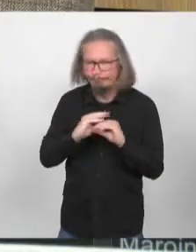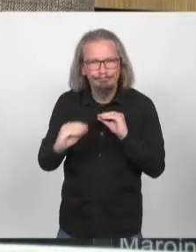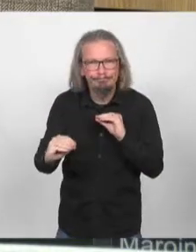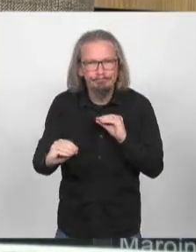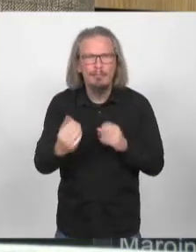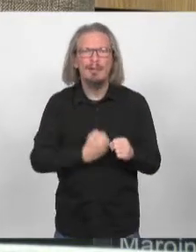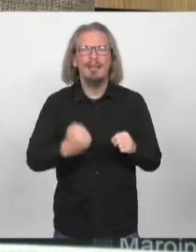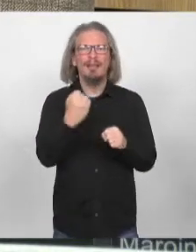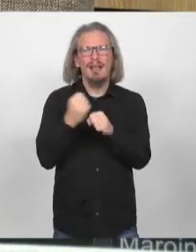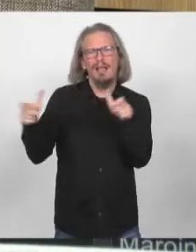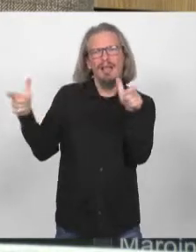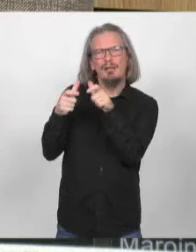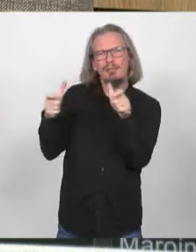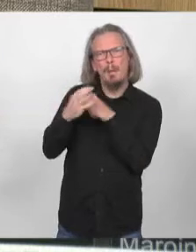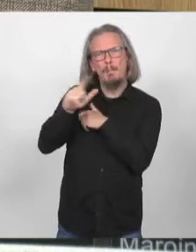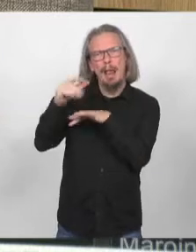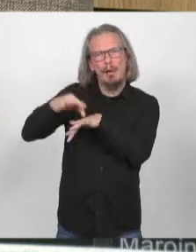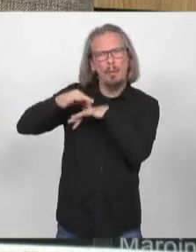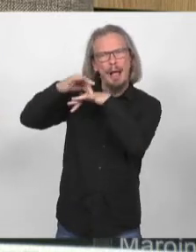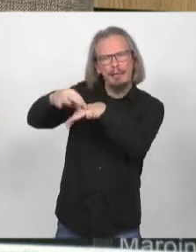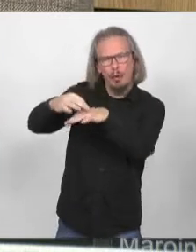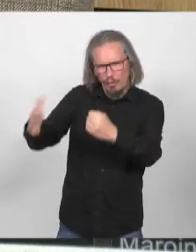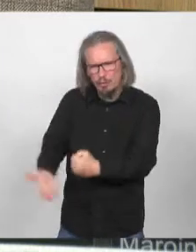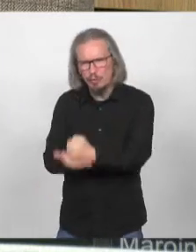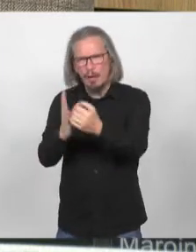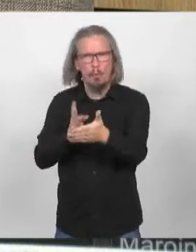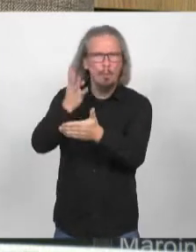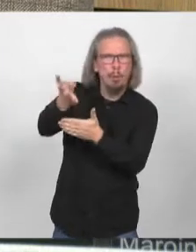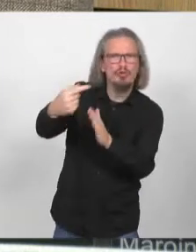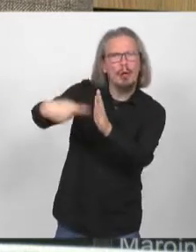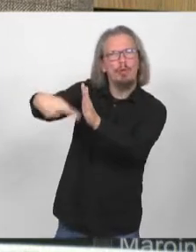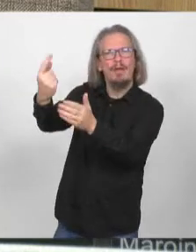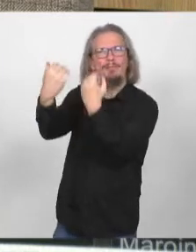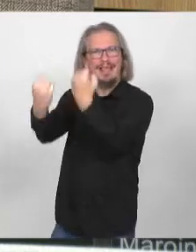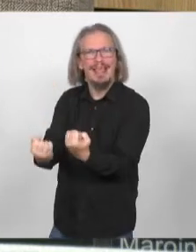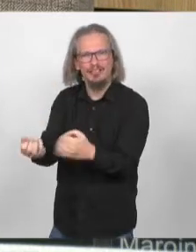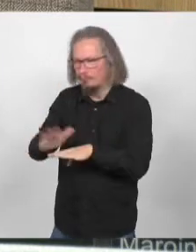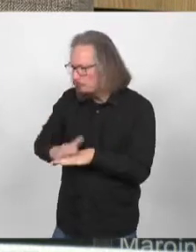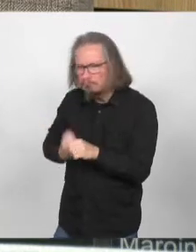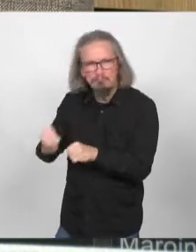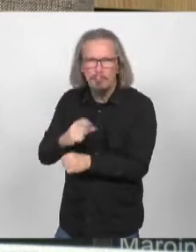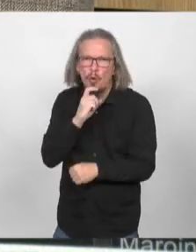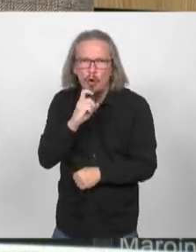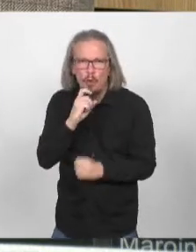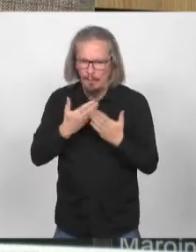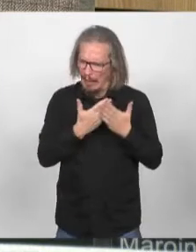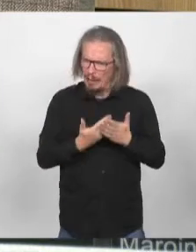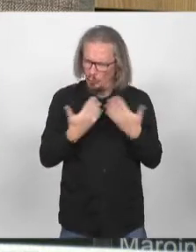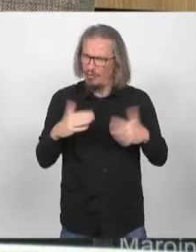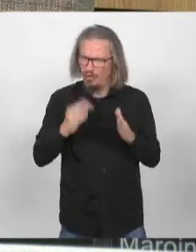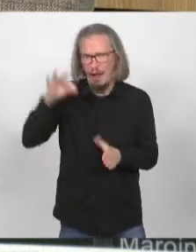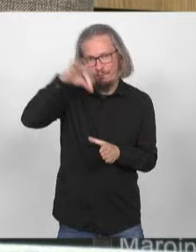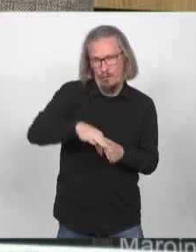d'un opérateur métropolitain d'accompagnement et de soutien aux projets d'énergie renouvelable, dont la mise à l'étude avait fait l'objet d'une délibération